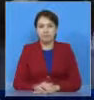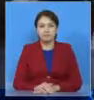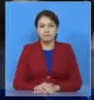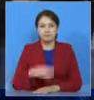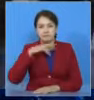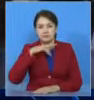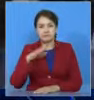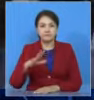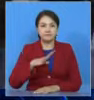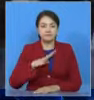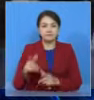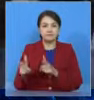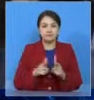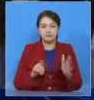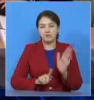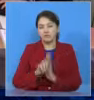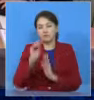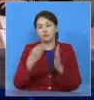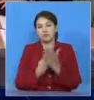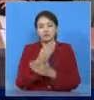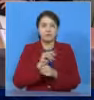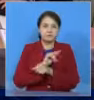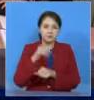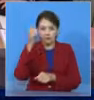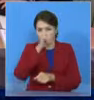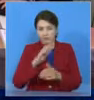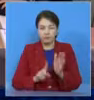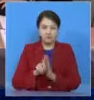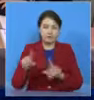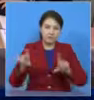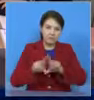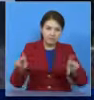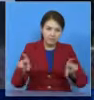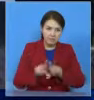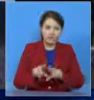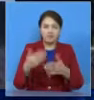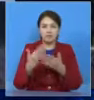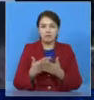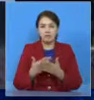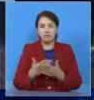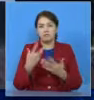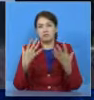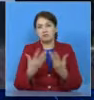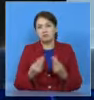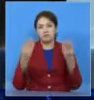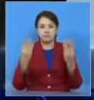Особое внимание уделяется и подготовке к новому учебному году, который начнется в традиционном формате уже через считанные